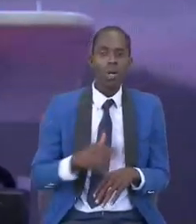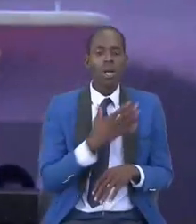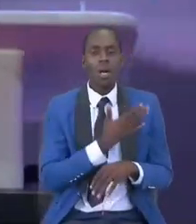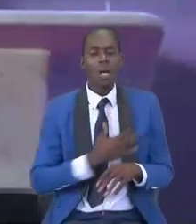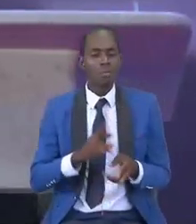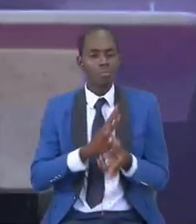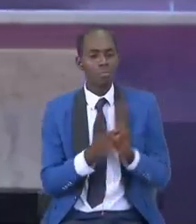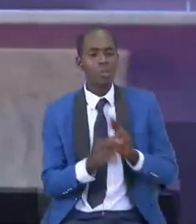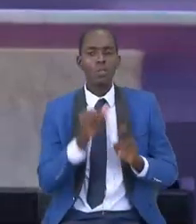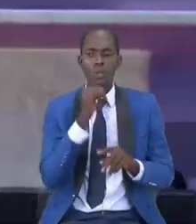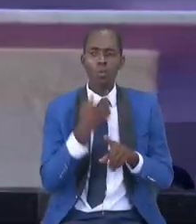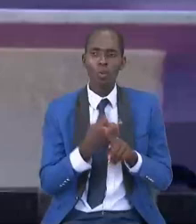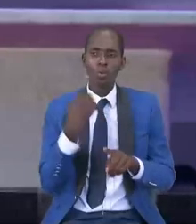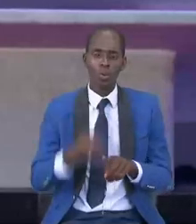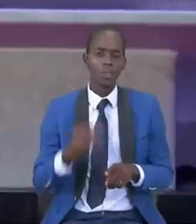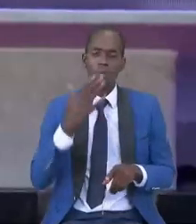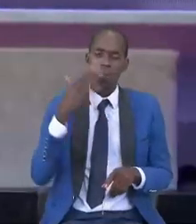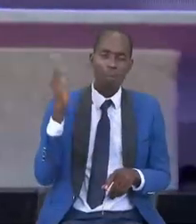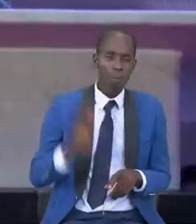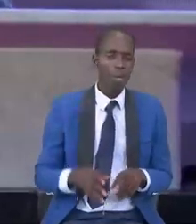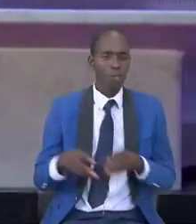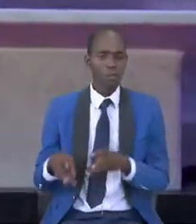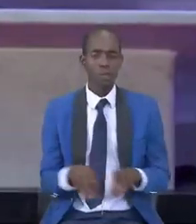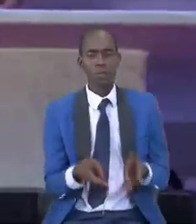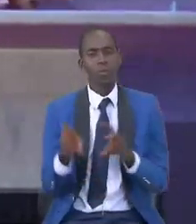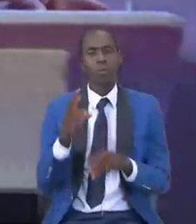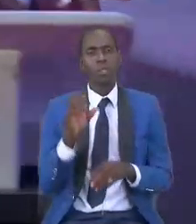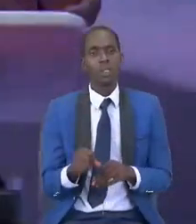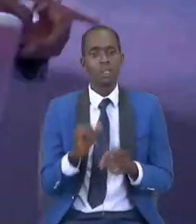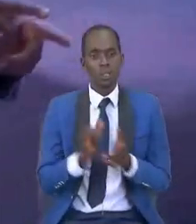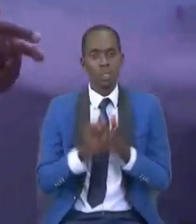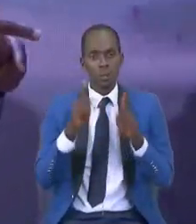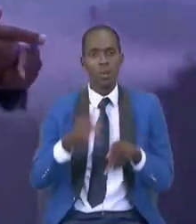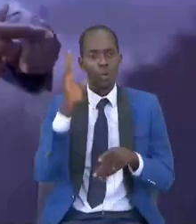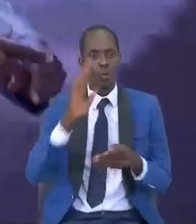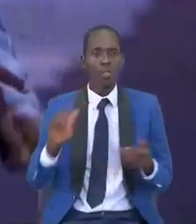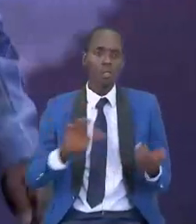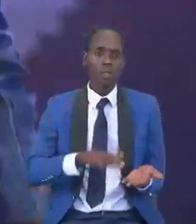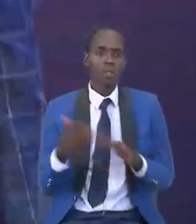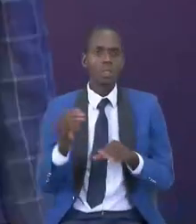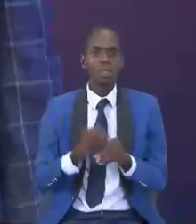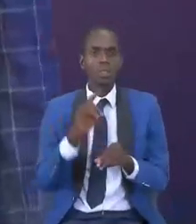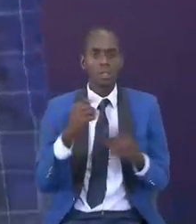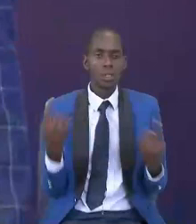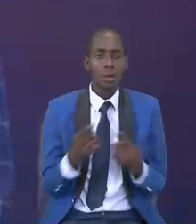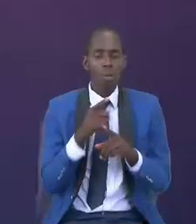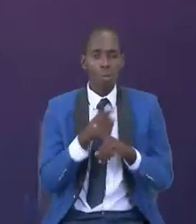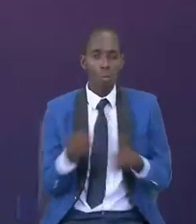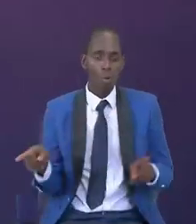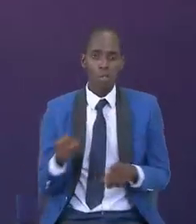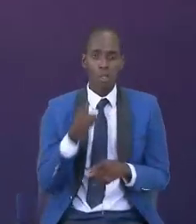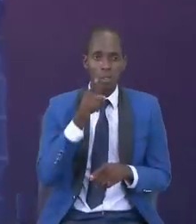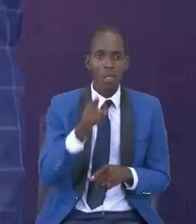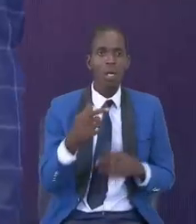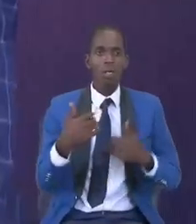détourne pas de sa méchanceté et de sa mauvaise voie, il mourra dans son iniquité et toi,